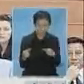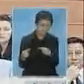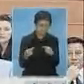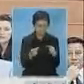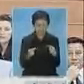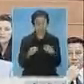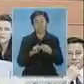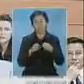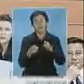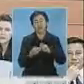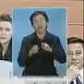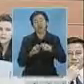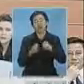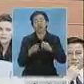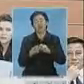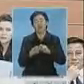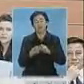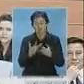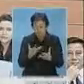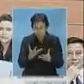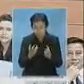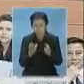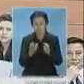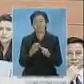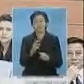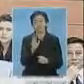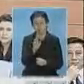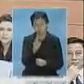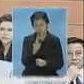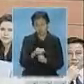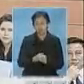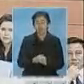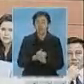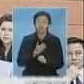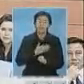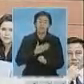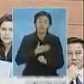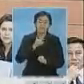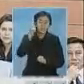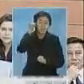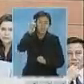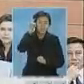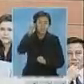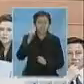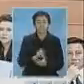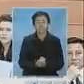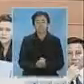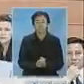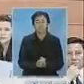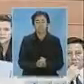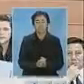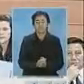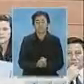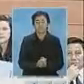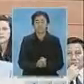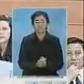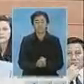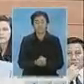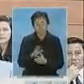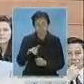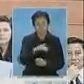แล้วก็สูญเสียครั้งใหญ่อีกคำรบหนึ่งผมยืนยันและผมเชื่อว่านี่คือความจริงที่ไม่มีใคร